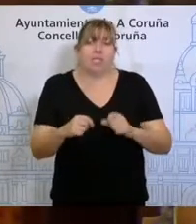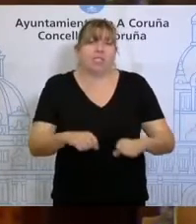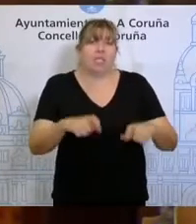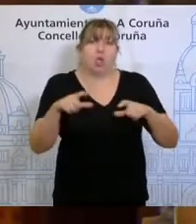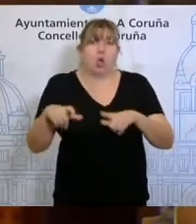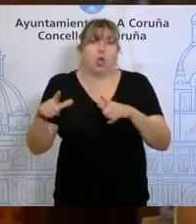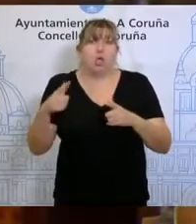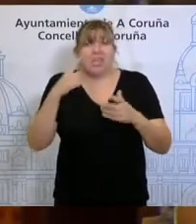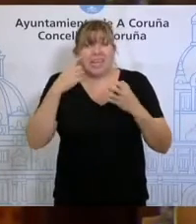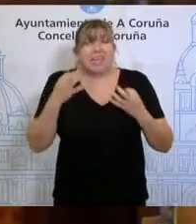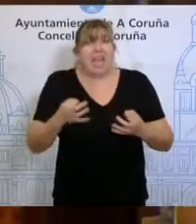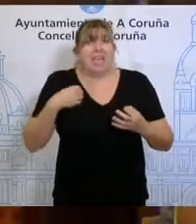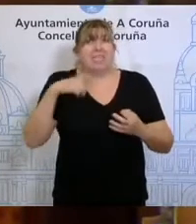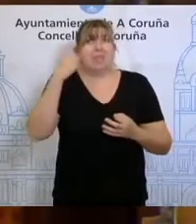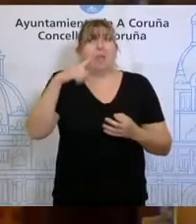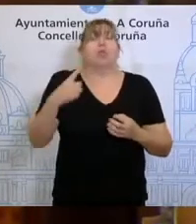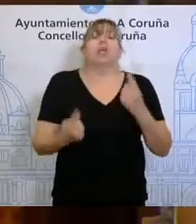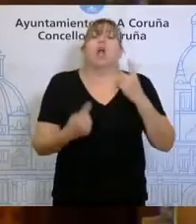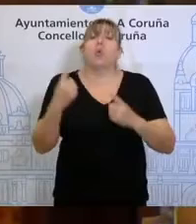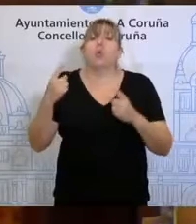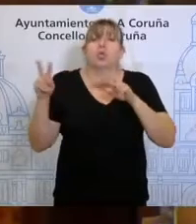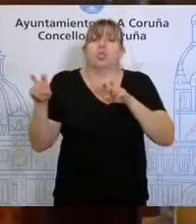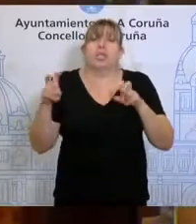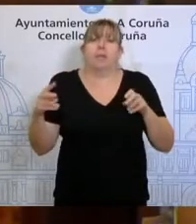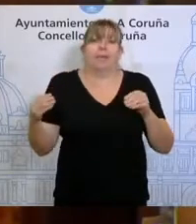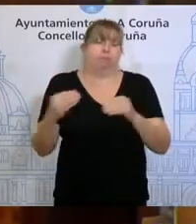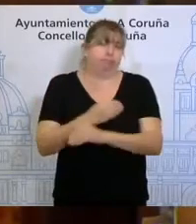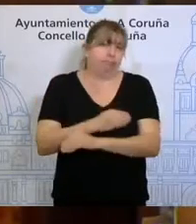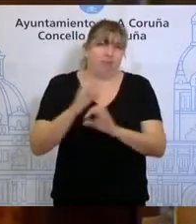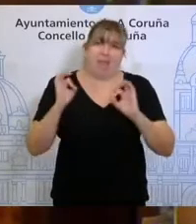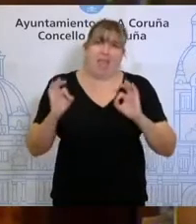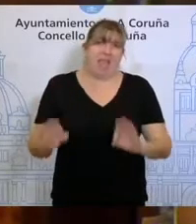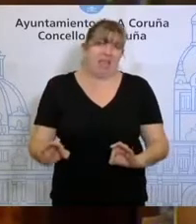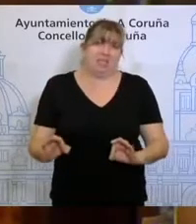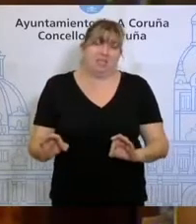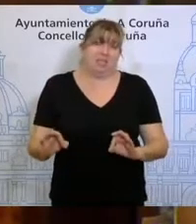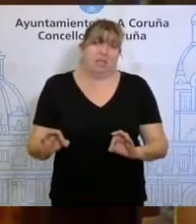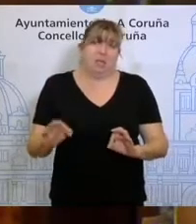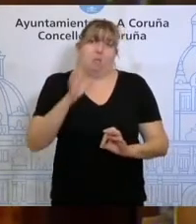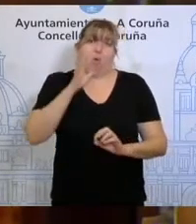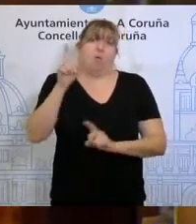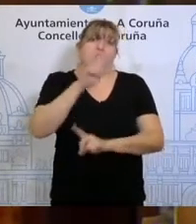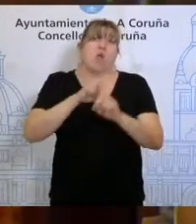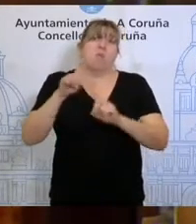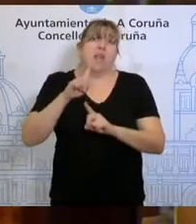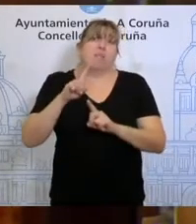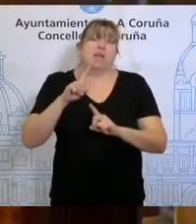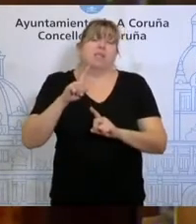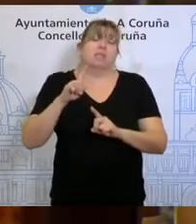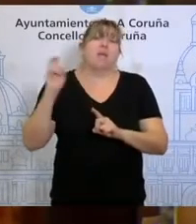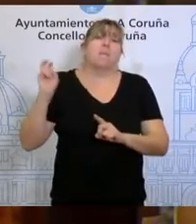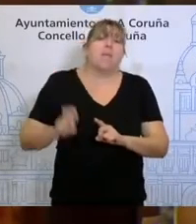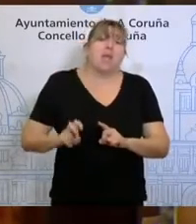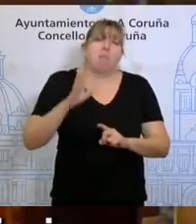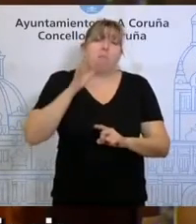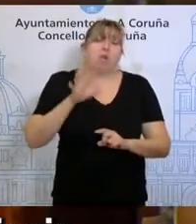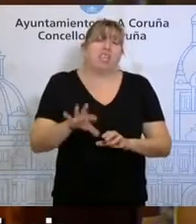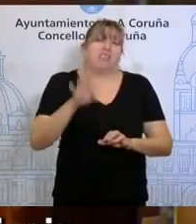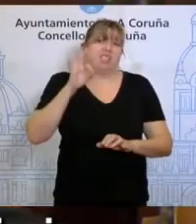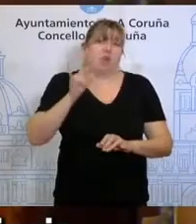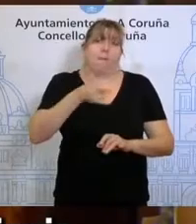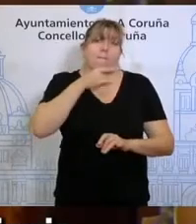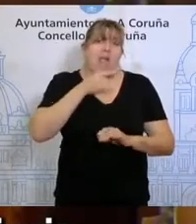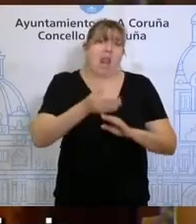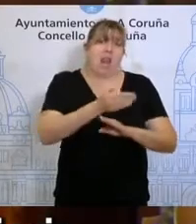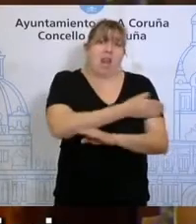nalgúns problemas rodantes que esta cidade ten sobre a mesa, herdados de decisións erróneas dende hai moito tempo.